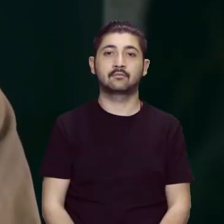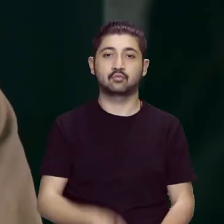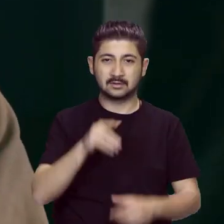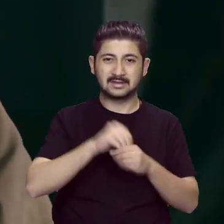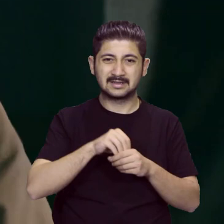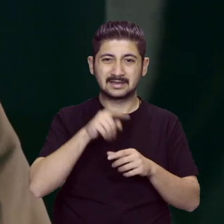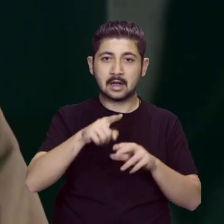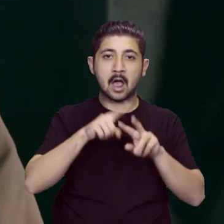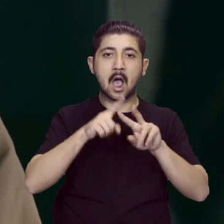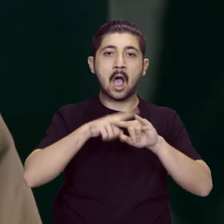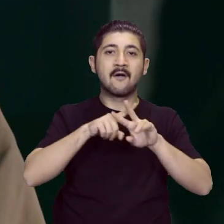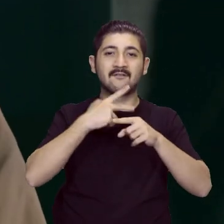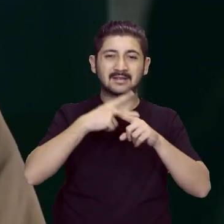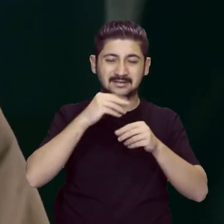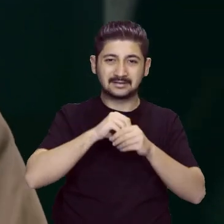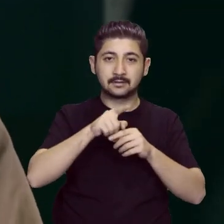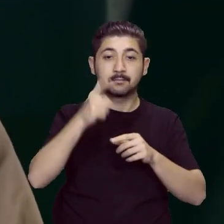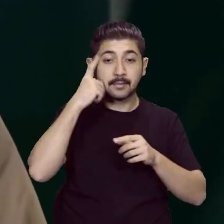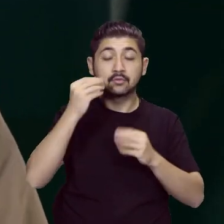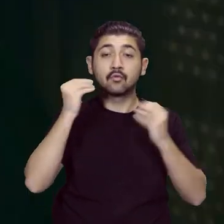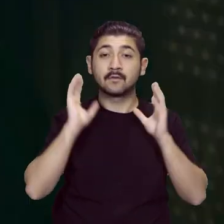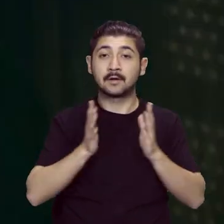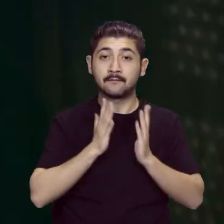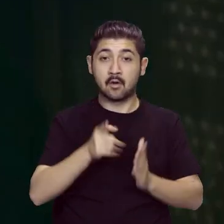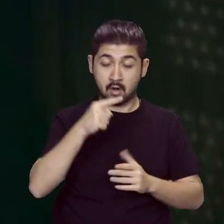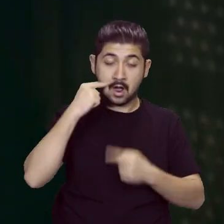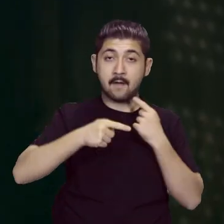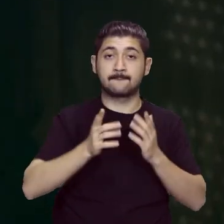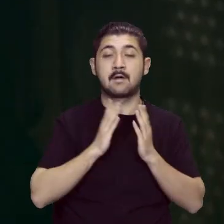Bunların içinde Ahvaz'la ilgili bilgiler olmalı. Aradığımız onlar.